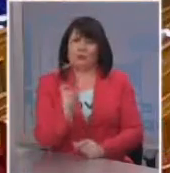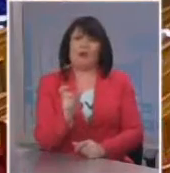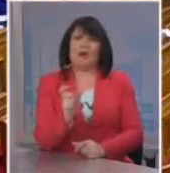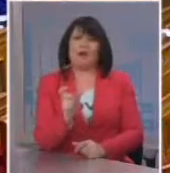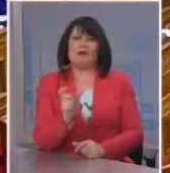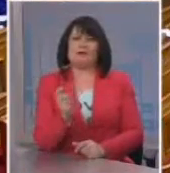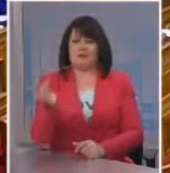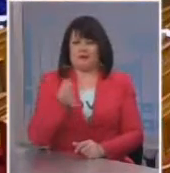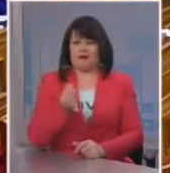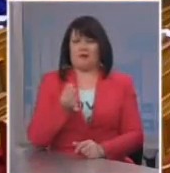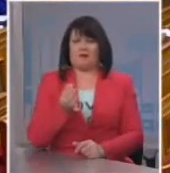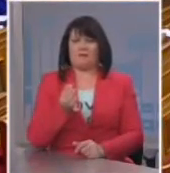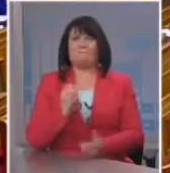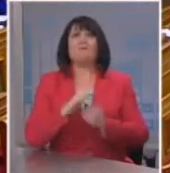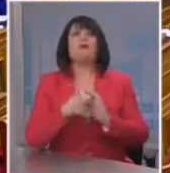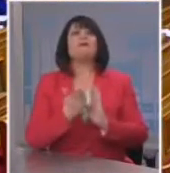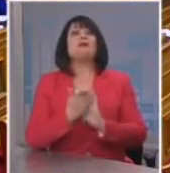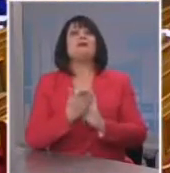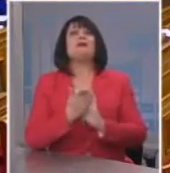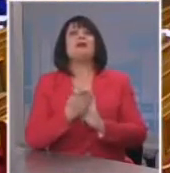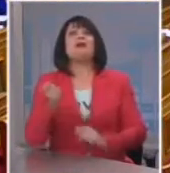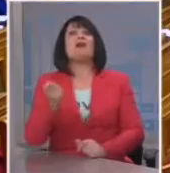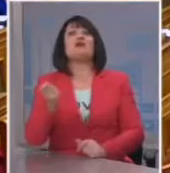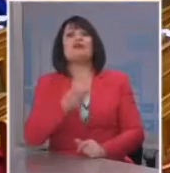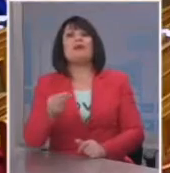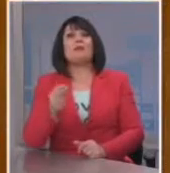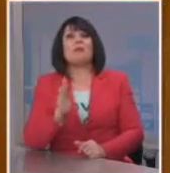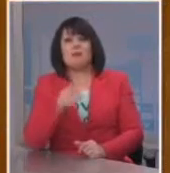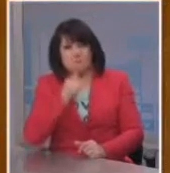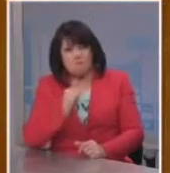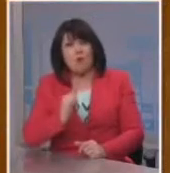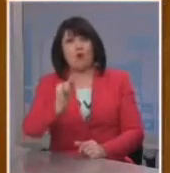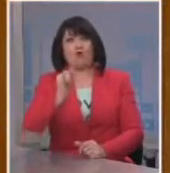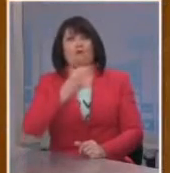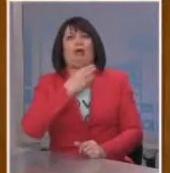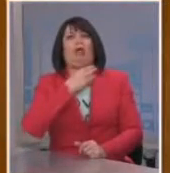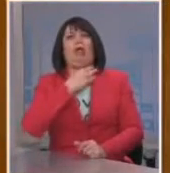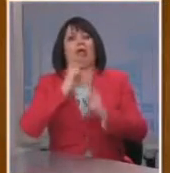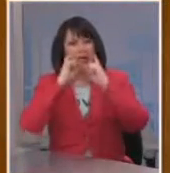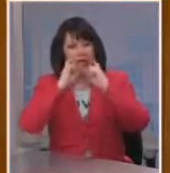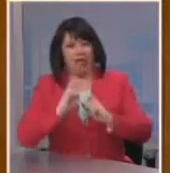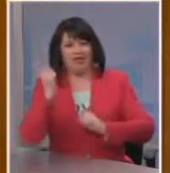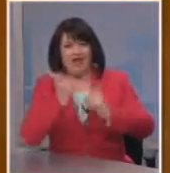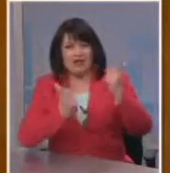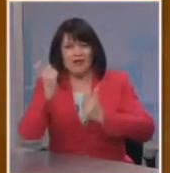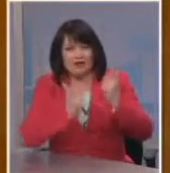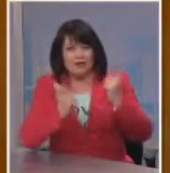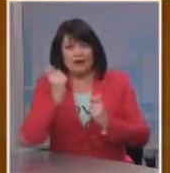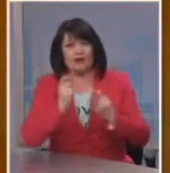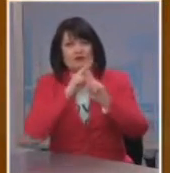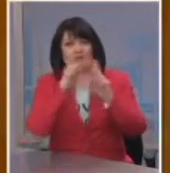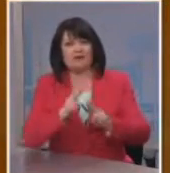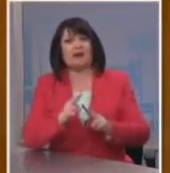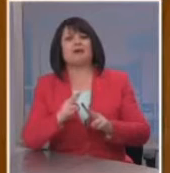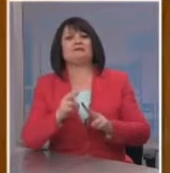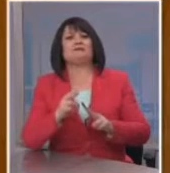στην ομιλία της. Δεν σας απασχολεί το θέμα του χρέους? Θέλετε αιωνίως να είμαστε εξαρτημένοι από τα δάνεια του ESM και από τα